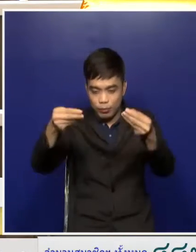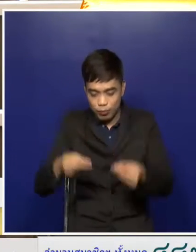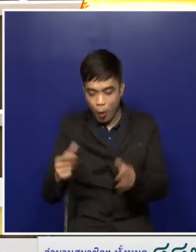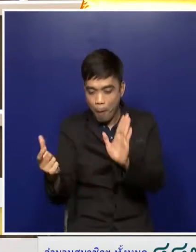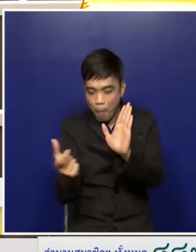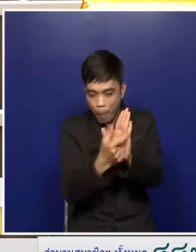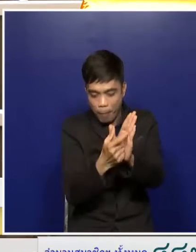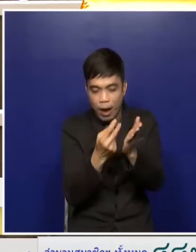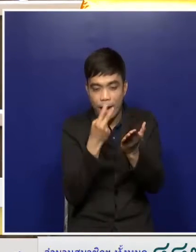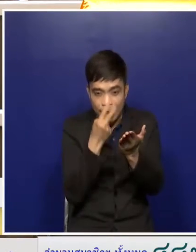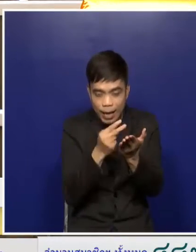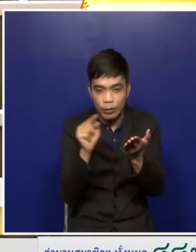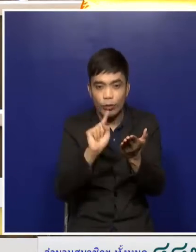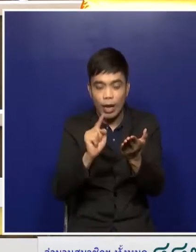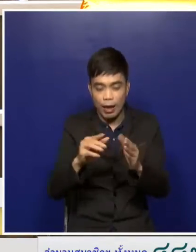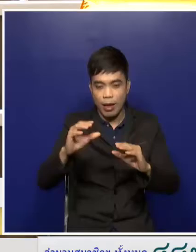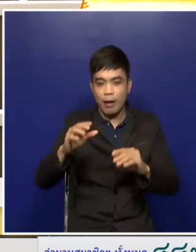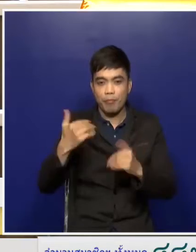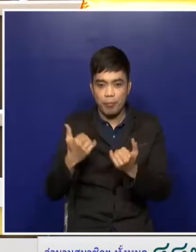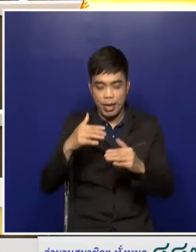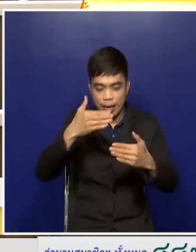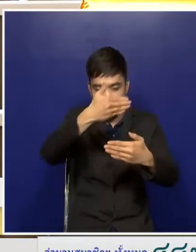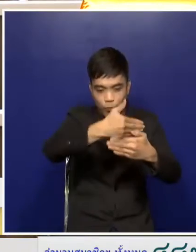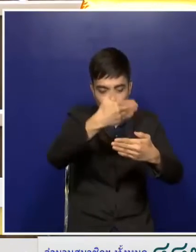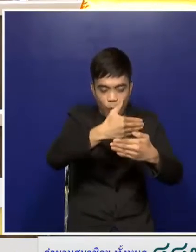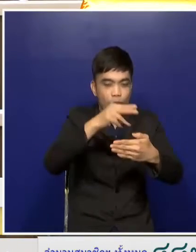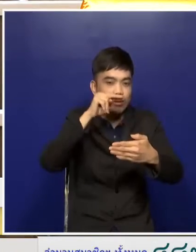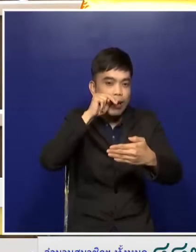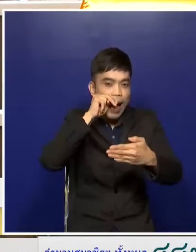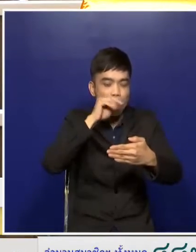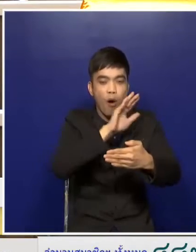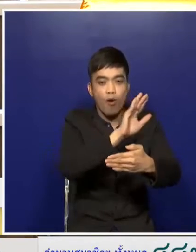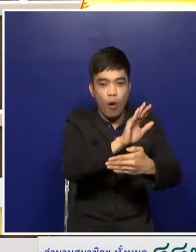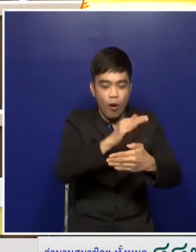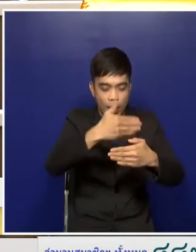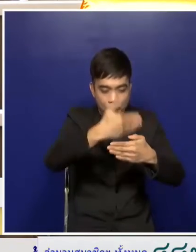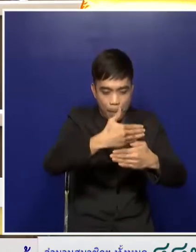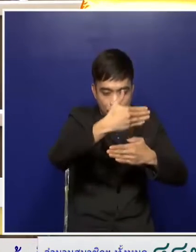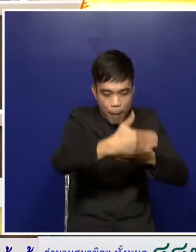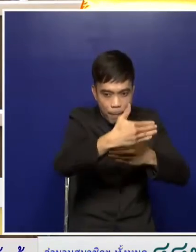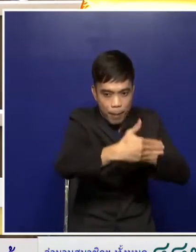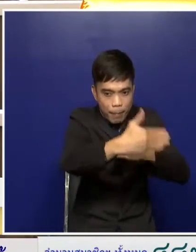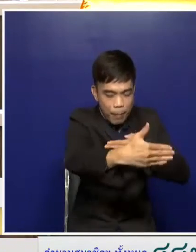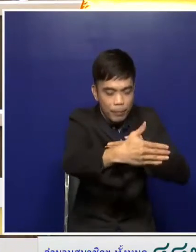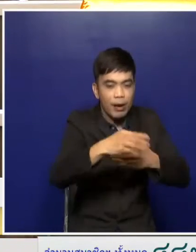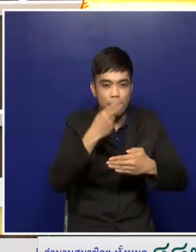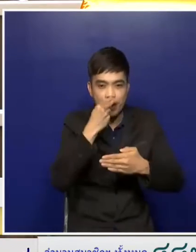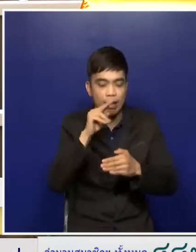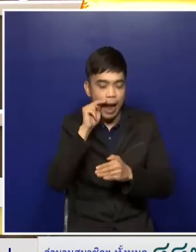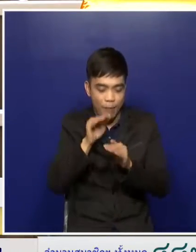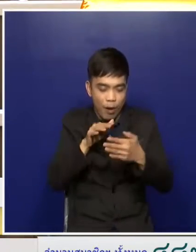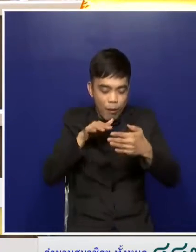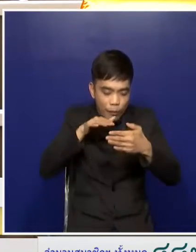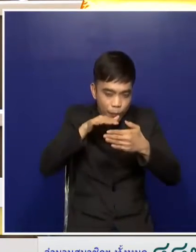ที่มีโครงการสร้างอาคารบังคับน้ำในลักษณะประตูน้ำบนแม่น้ำยมเป็นช่วงโดยอาศัยความจุของลำน้ำเพื่อ